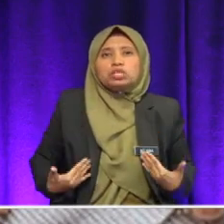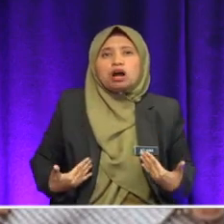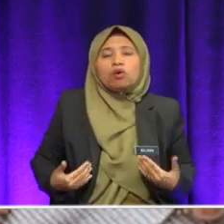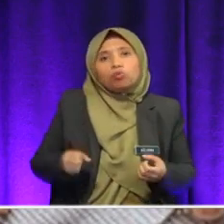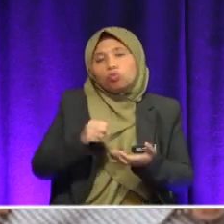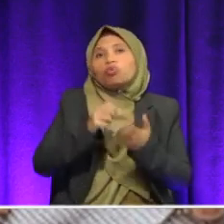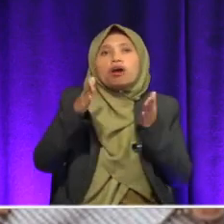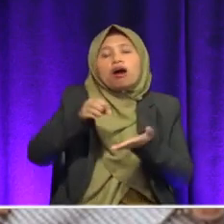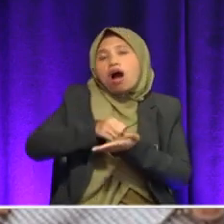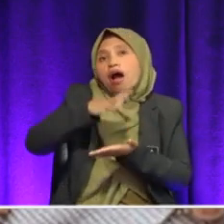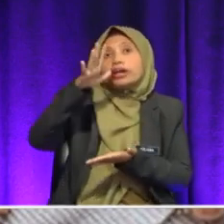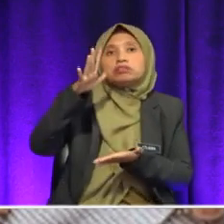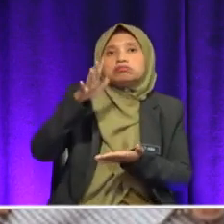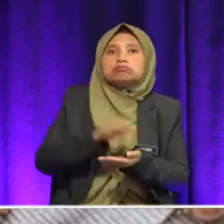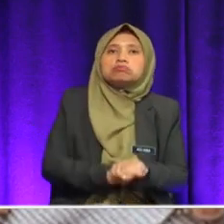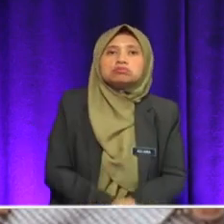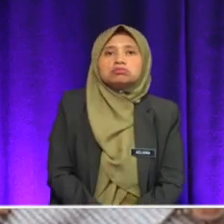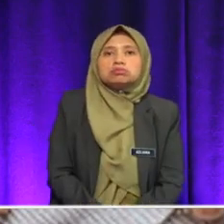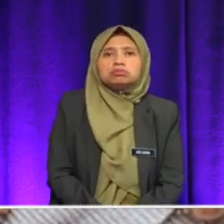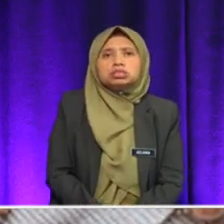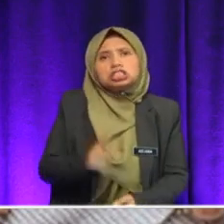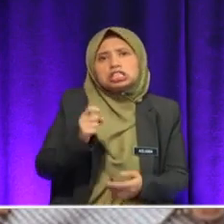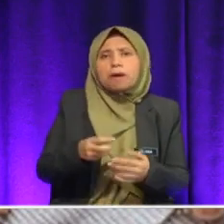menampakkan ciri-ciri yang lebih